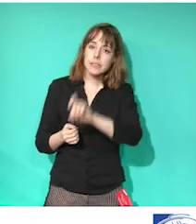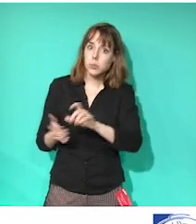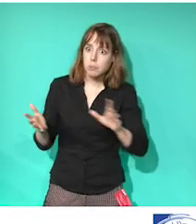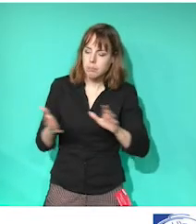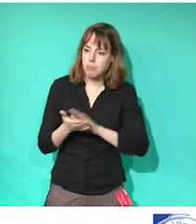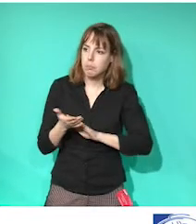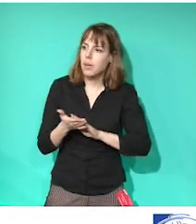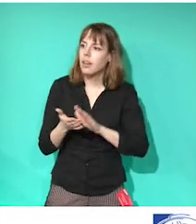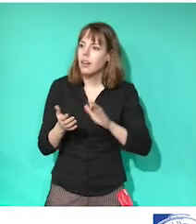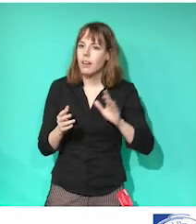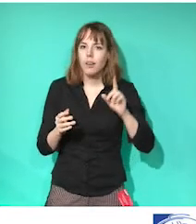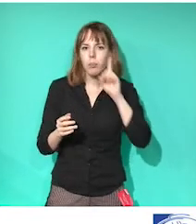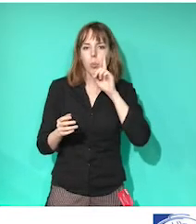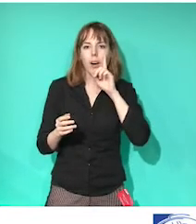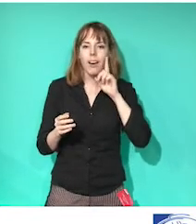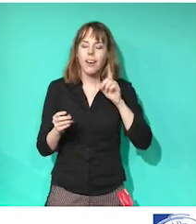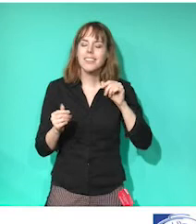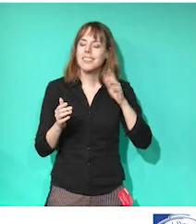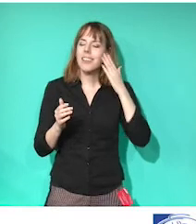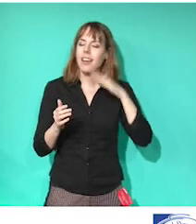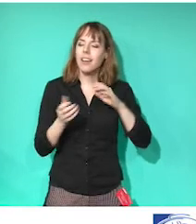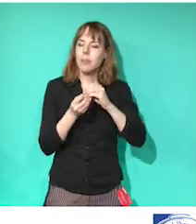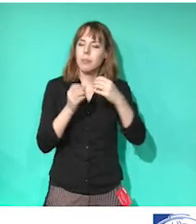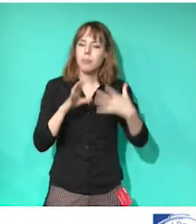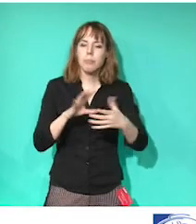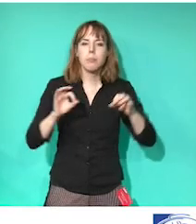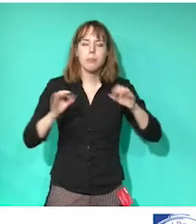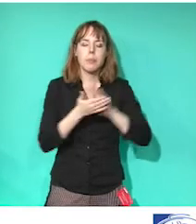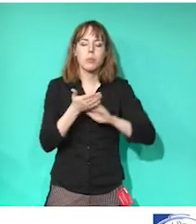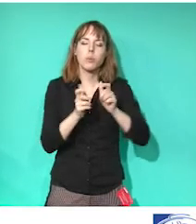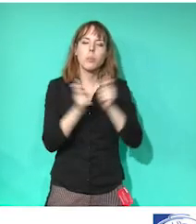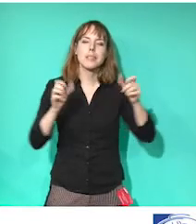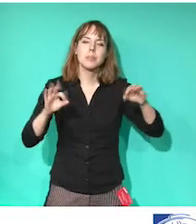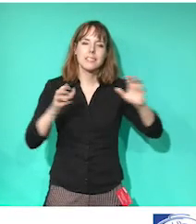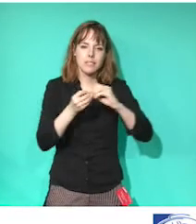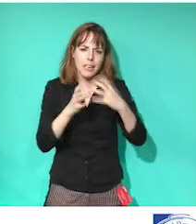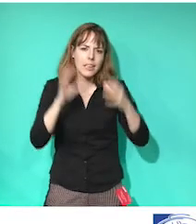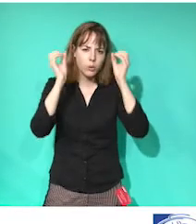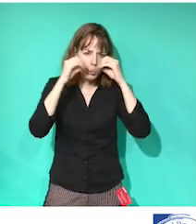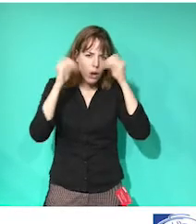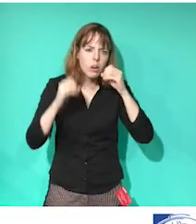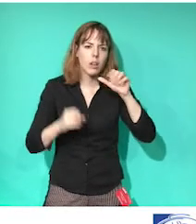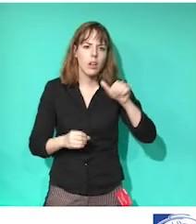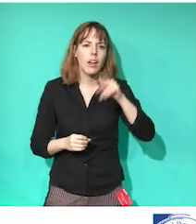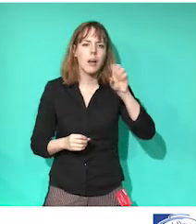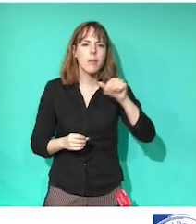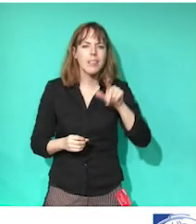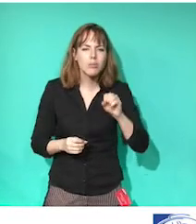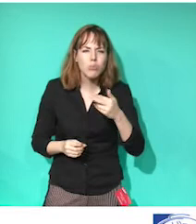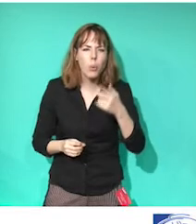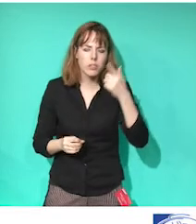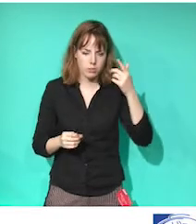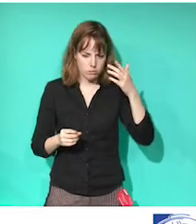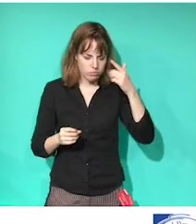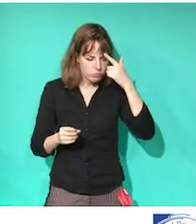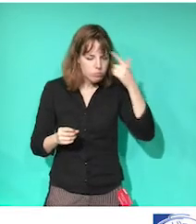GAFA, Google, Apple, Amazon, Facebook, quand on regarde les statistiques, il y a très peu de femmes, alors qu'on se dit c'est des entreprises